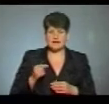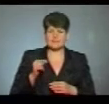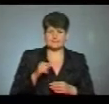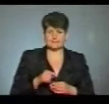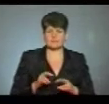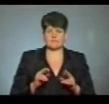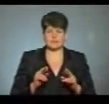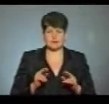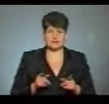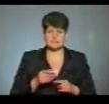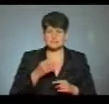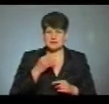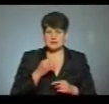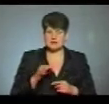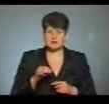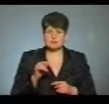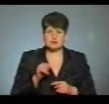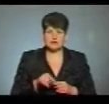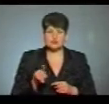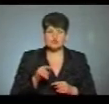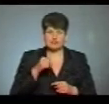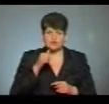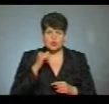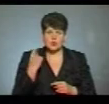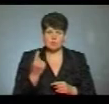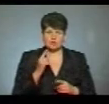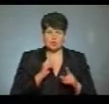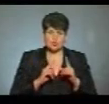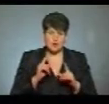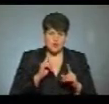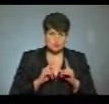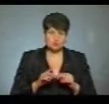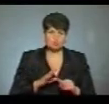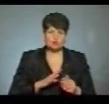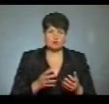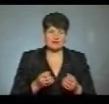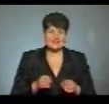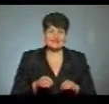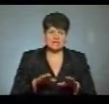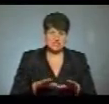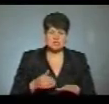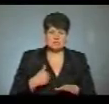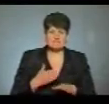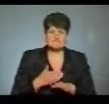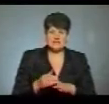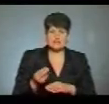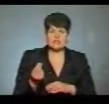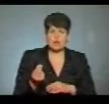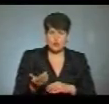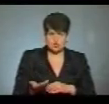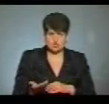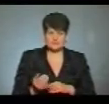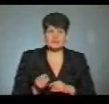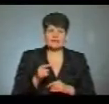дійсно сказати про те, що вчора обласною радою було прийнято рішення, ми виділили кошти